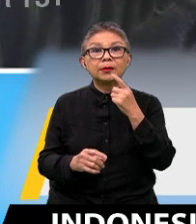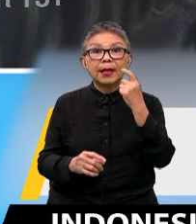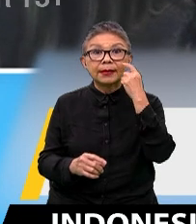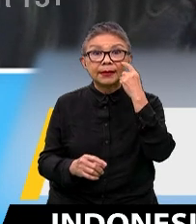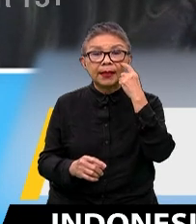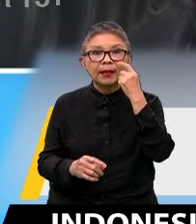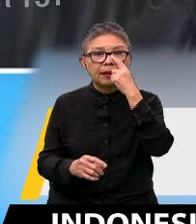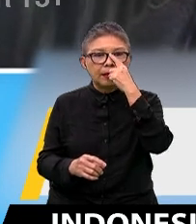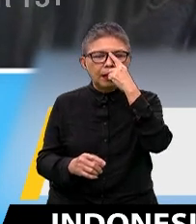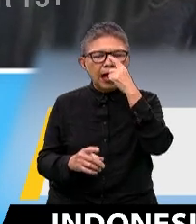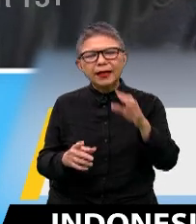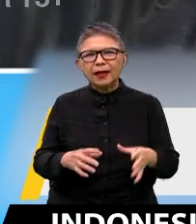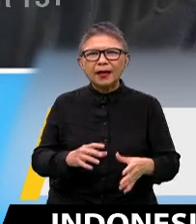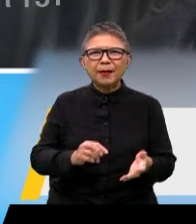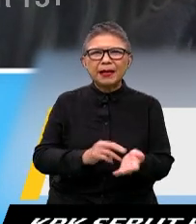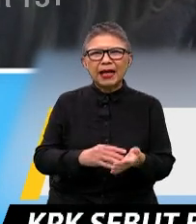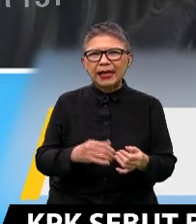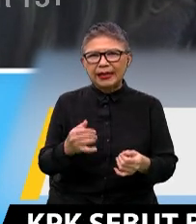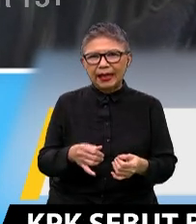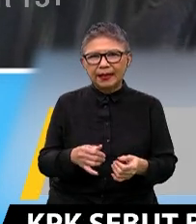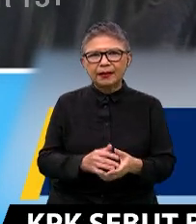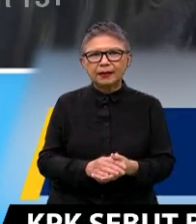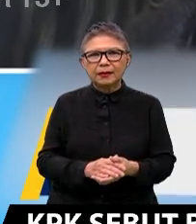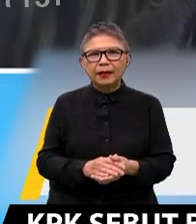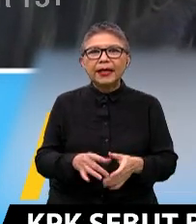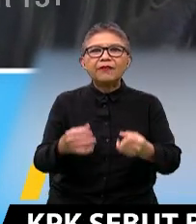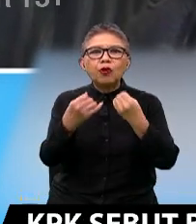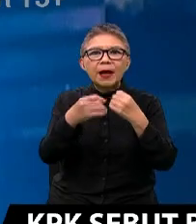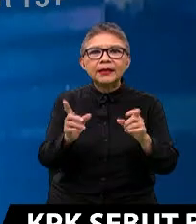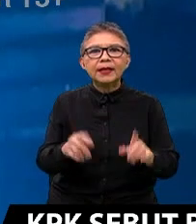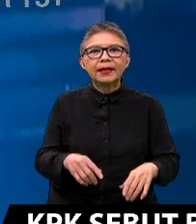yang dia dapat langsung dari anak korban langsung, Mbak.